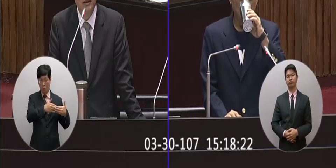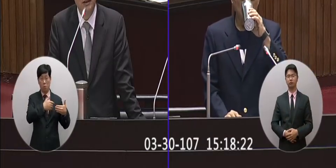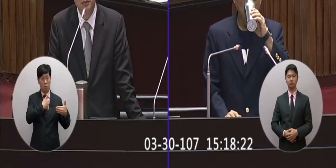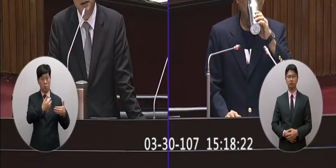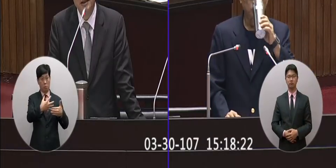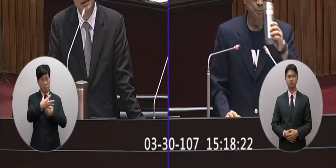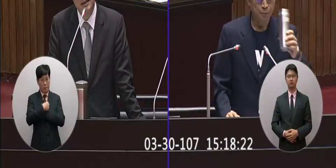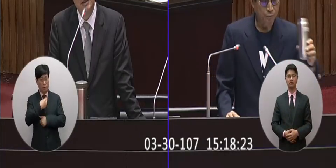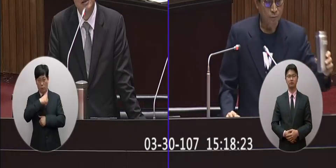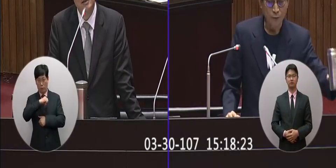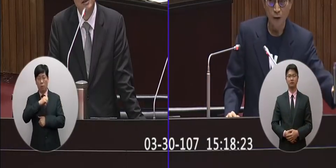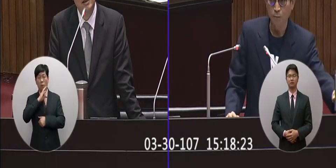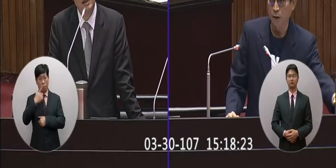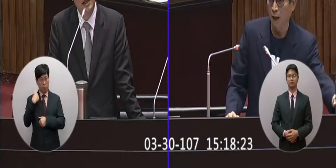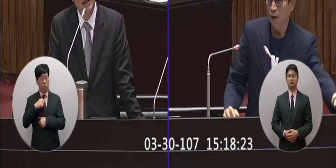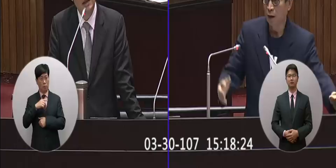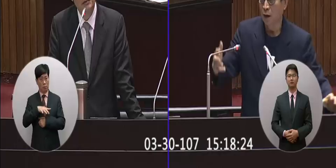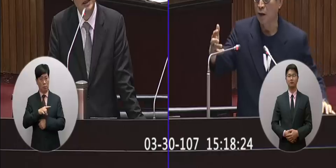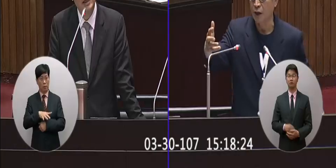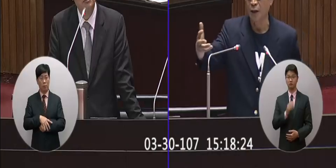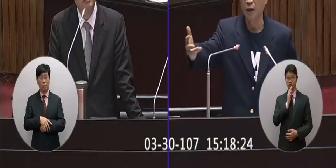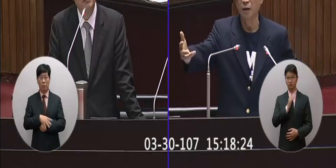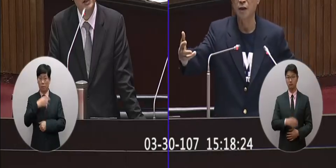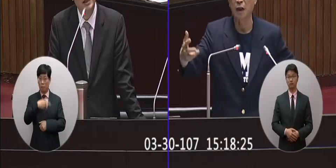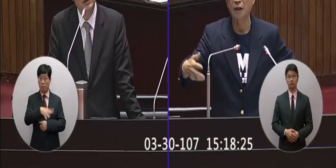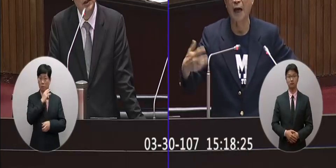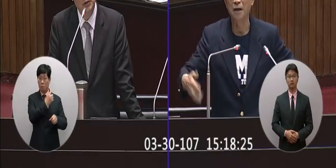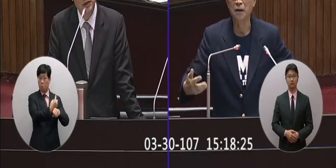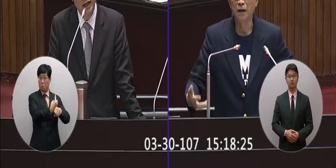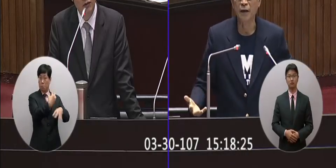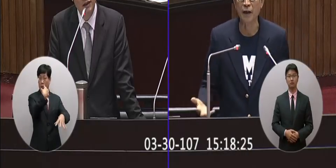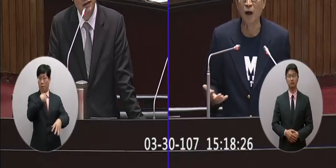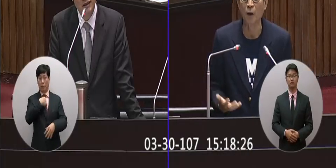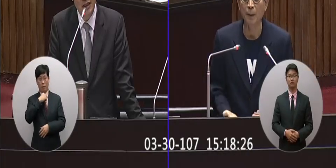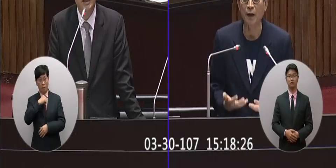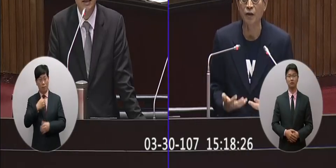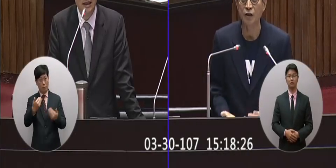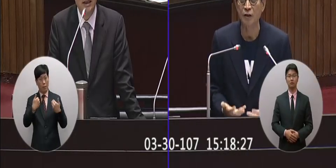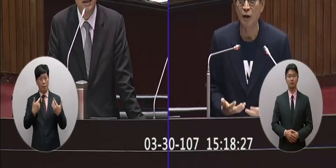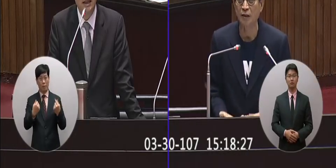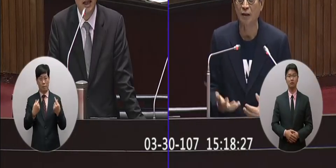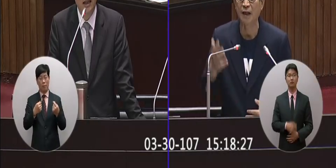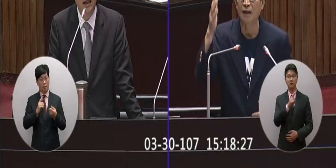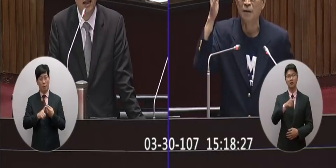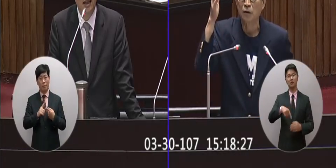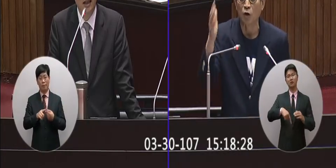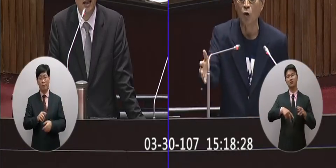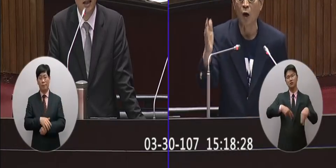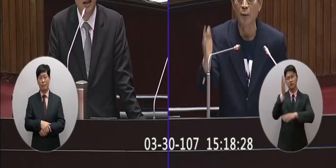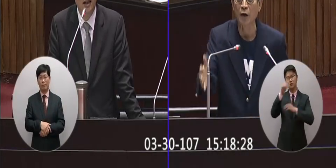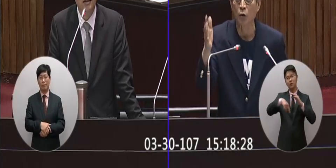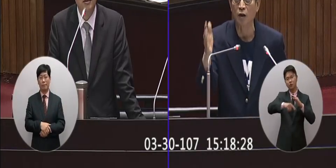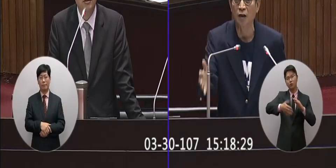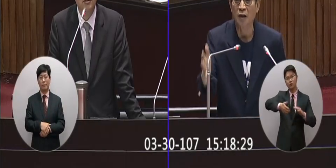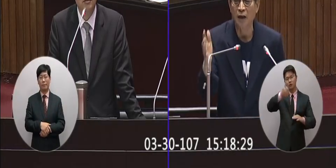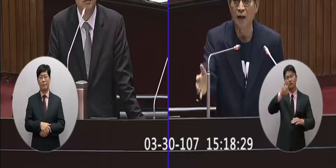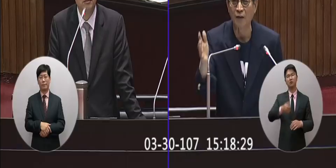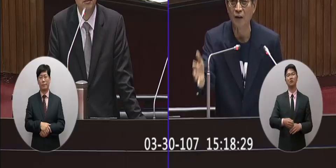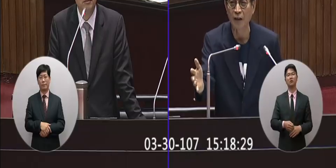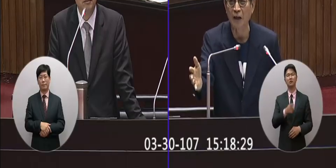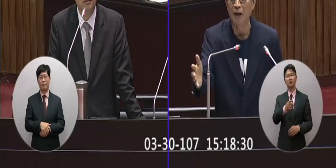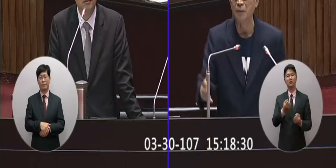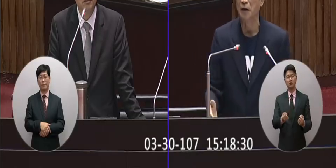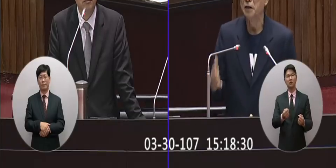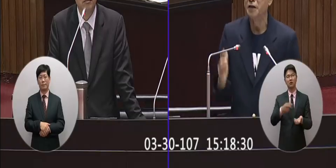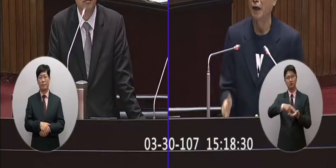一台湾，这是不争的事实。 是啊。 啊，非但对准台湾，这 个 也是事实啊。 你何必一个行政院长在中华民国的立